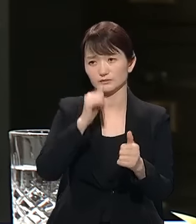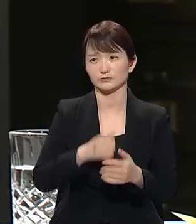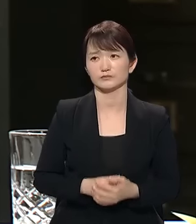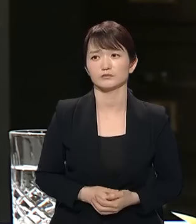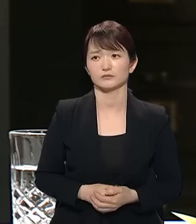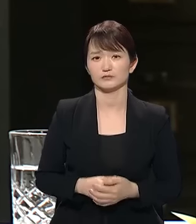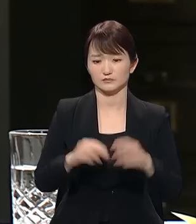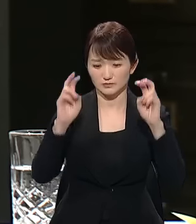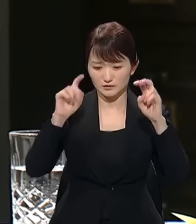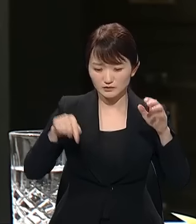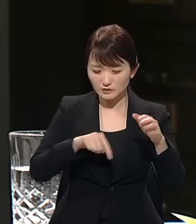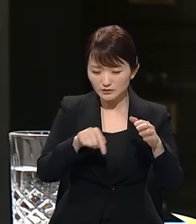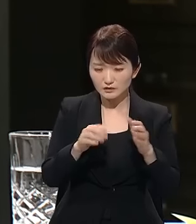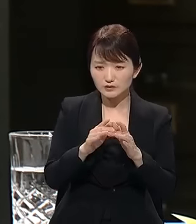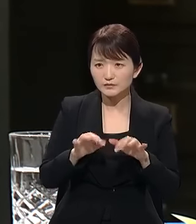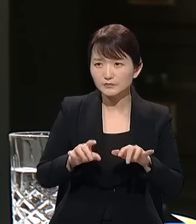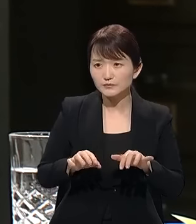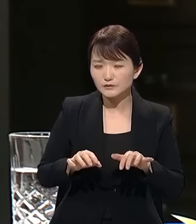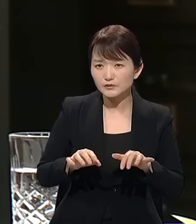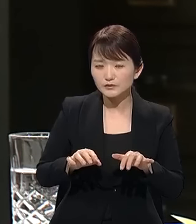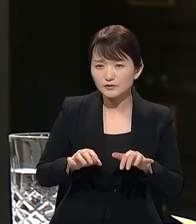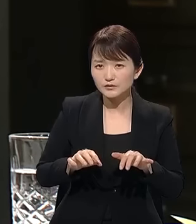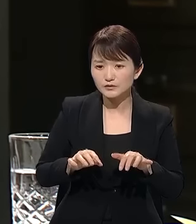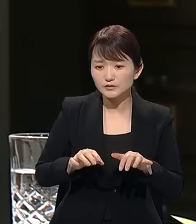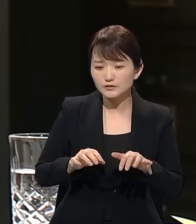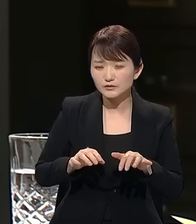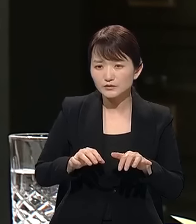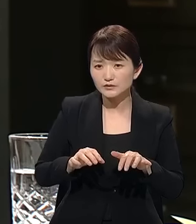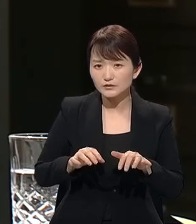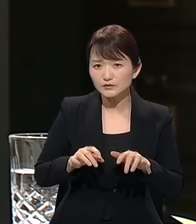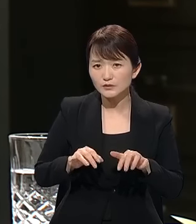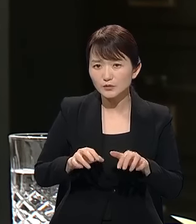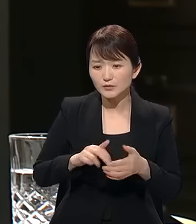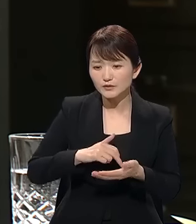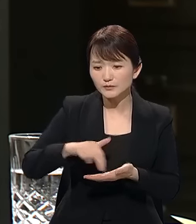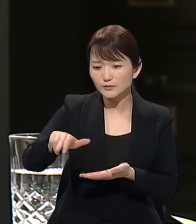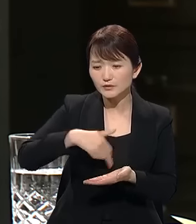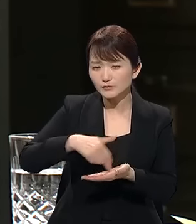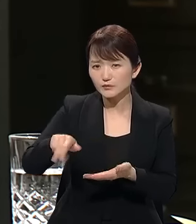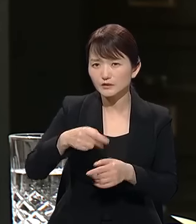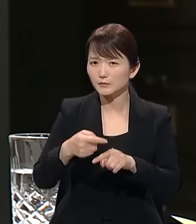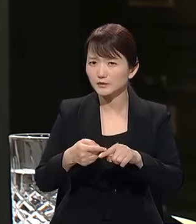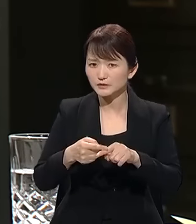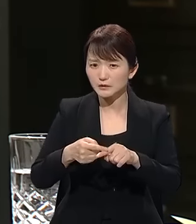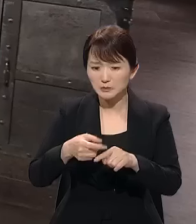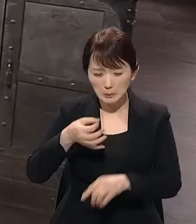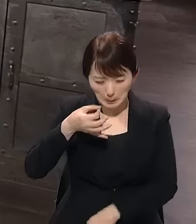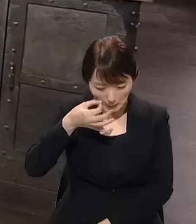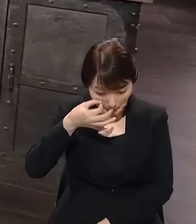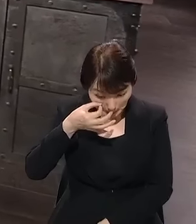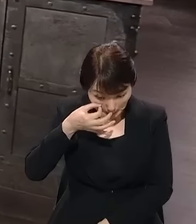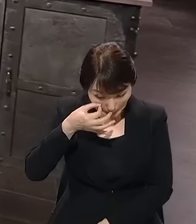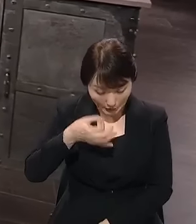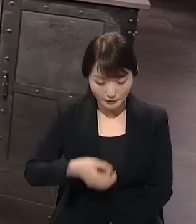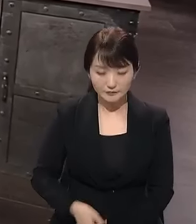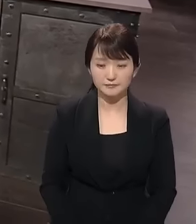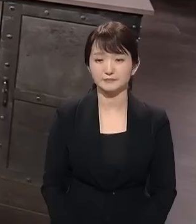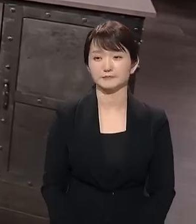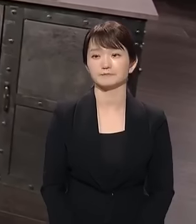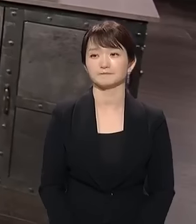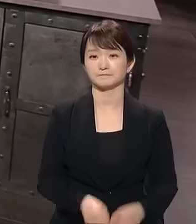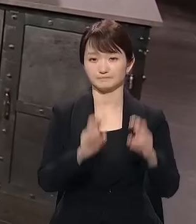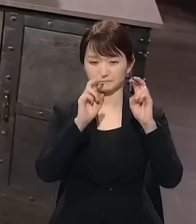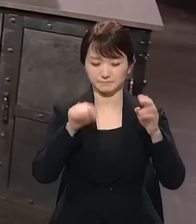사내 메신저 반년치 대화를 모두 뭐 엿봤다 이런 주장도 있어요. 그러니까 2018년 당시 뭐 사내 메신저